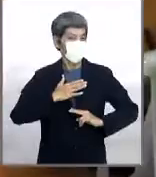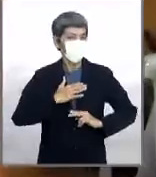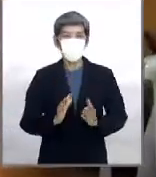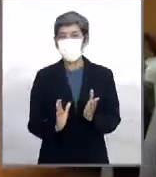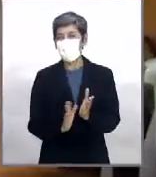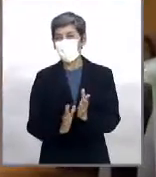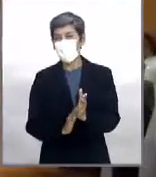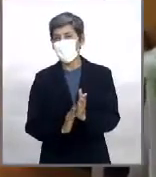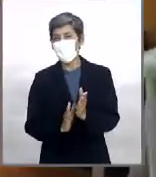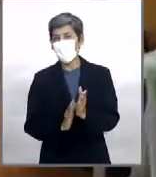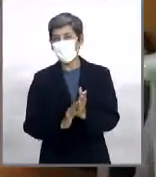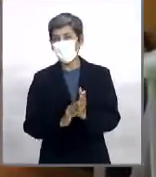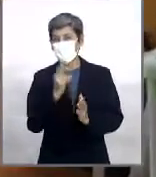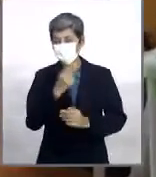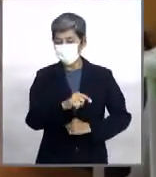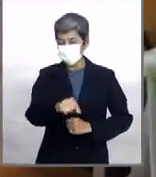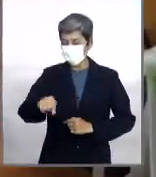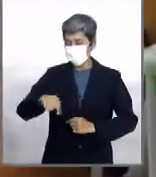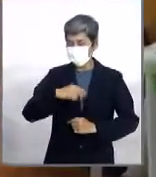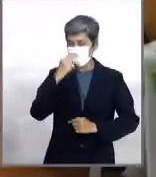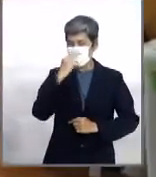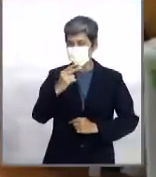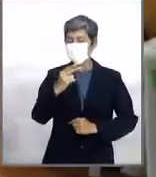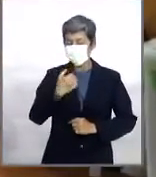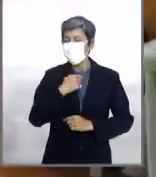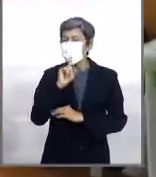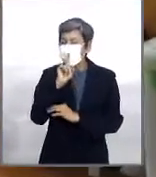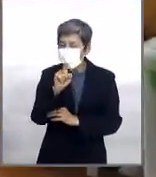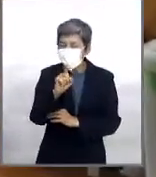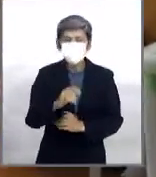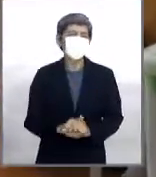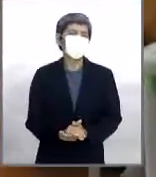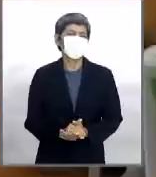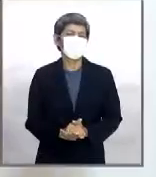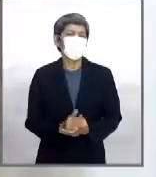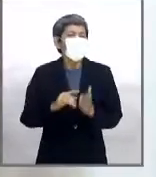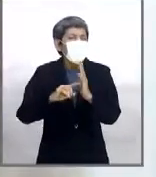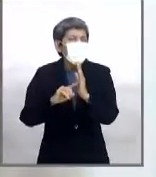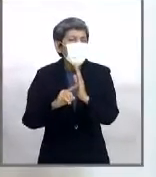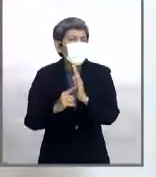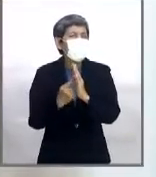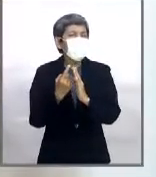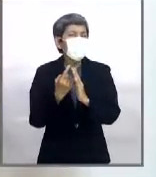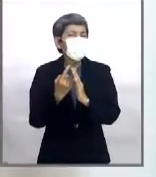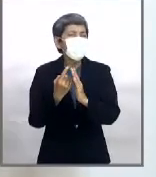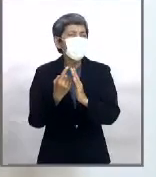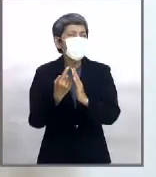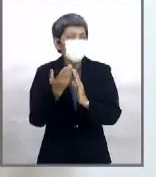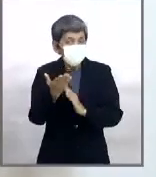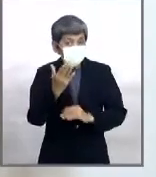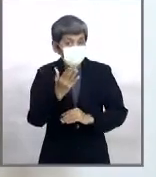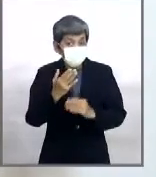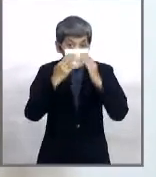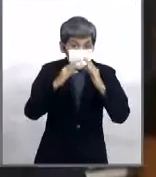ม เดี๋ยวจะมารู้จักพี่ตะวันมากขึ้นด้วยกันขอถามก่อนพี่มันเริ่มต้นเนี่ยตอน